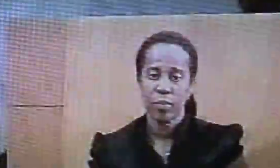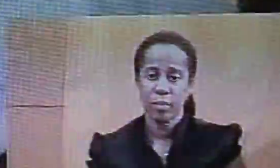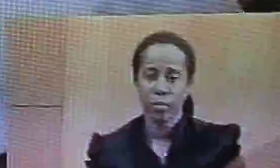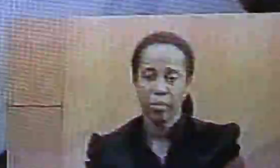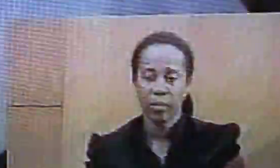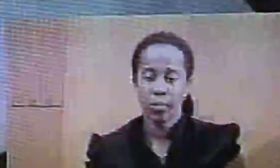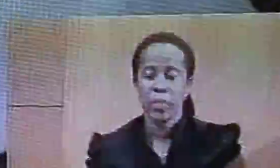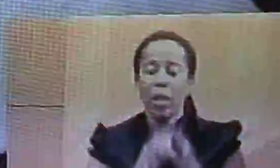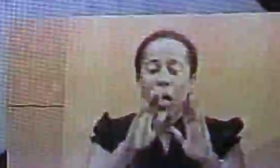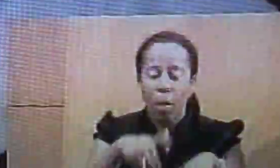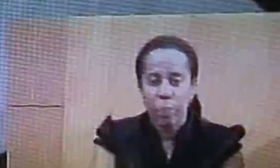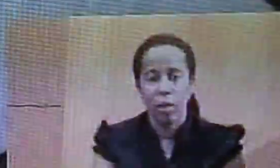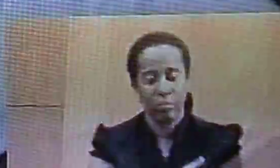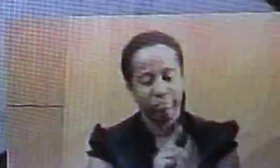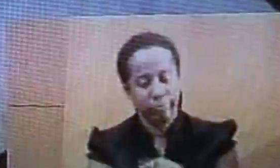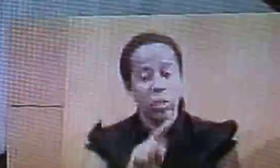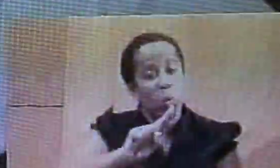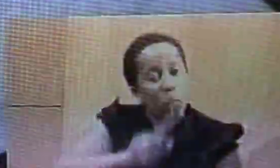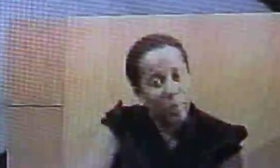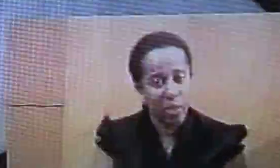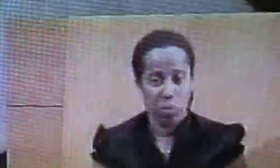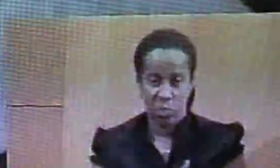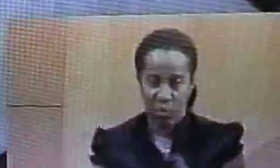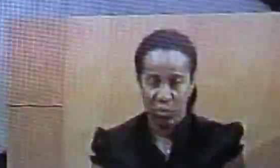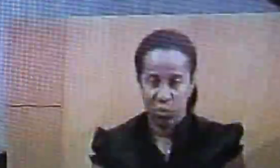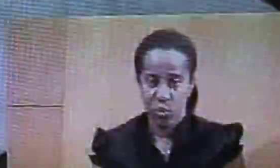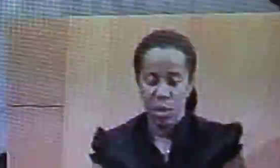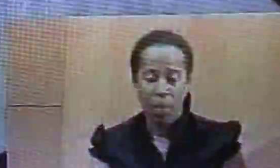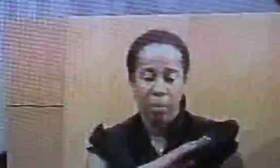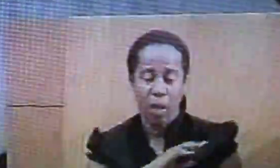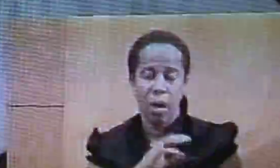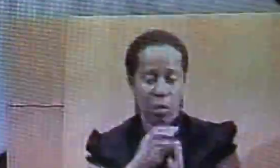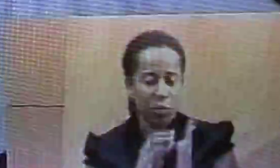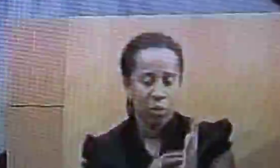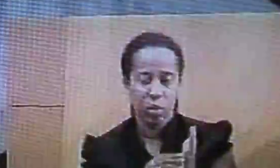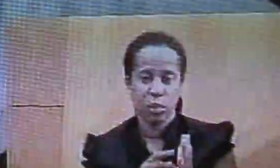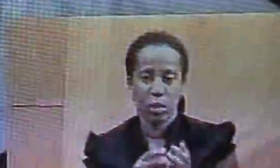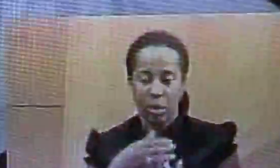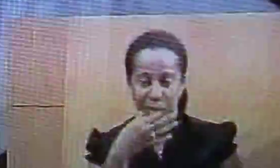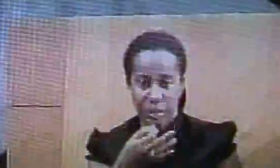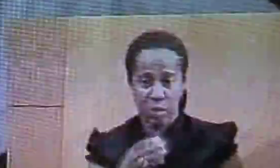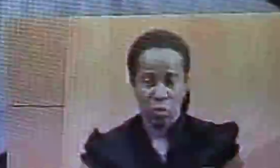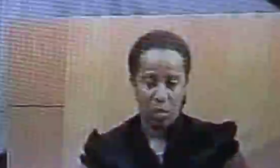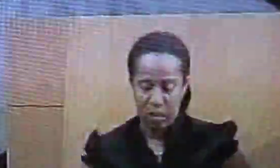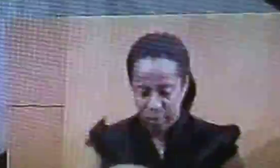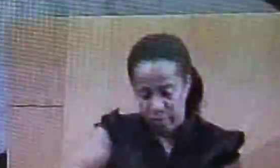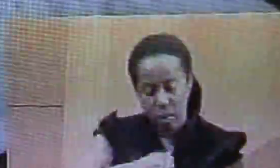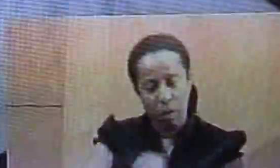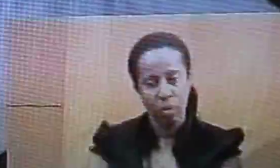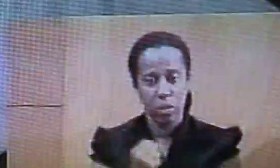Et puis c'est devenu obligatoire par l'ordonnance dont a parlé mon collègue en fin 2009.